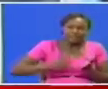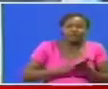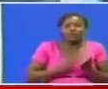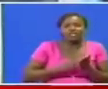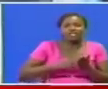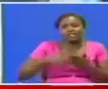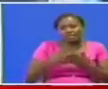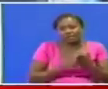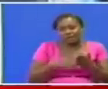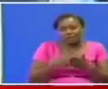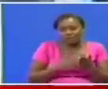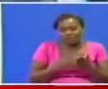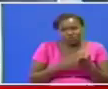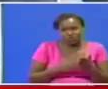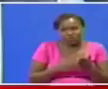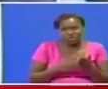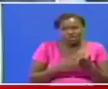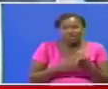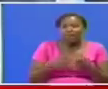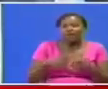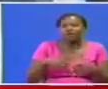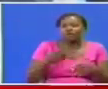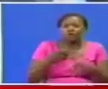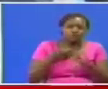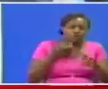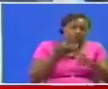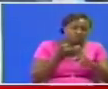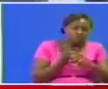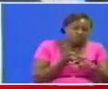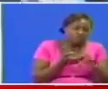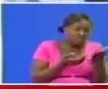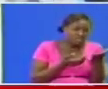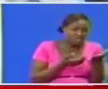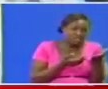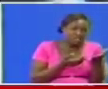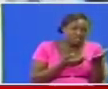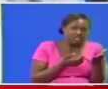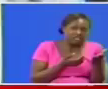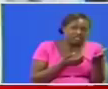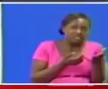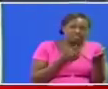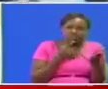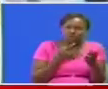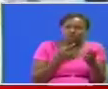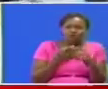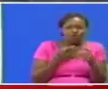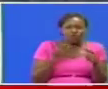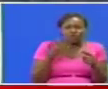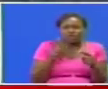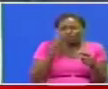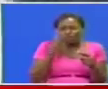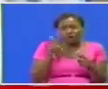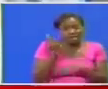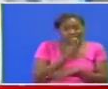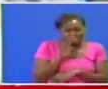akaniita baiskeli. Nilikuwa natoka kwa hiyo jiwe. Na mimi siwezi basi mtu ametoka kwa jiwe pale sikumuona